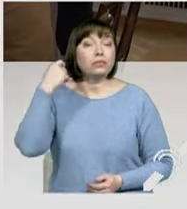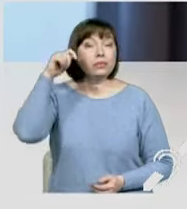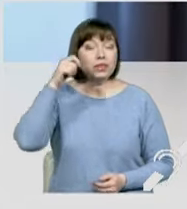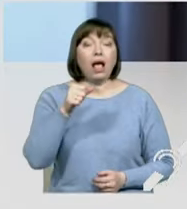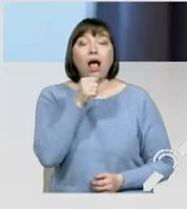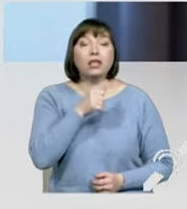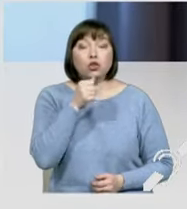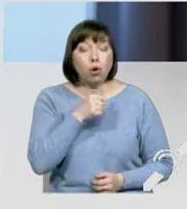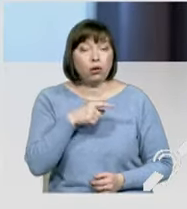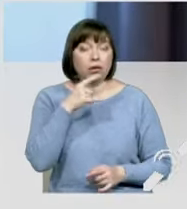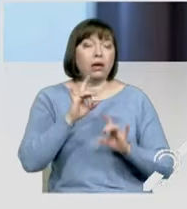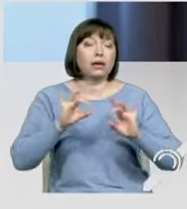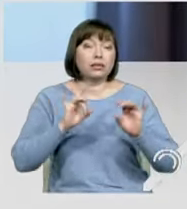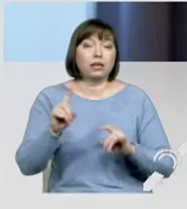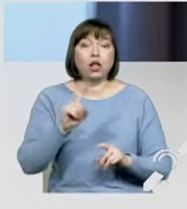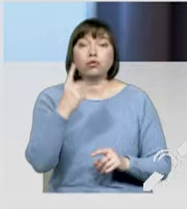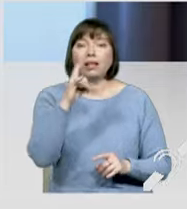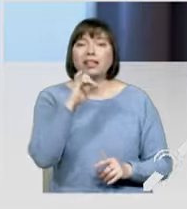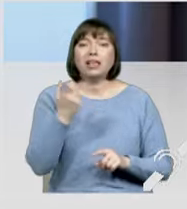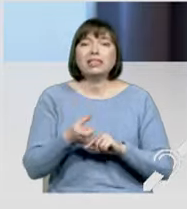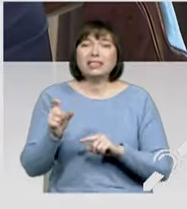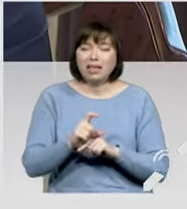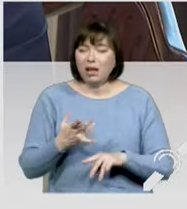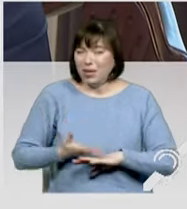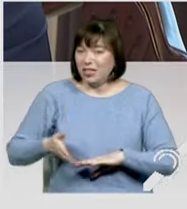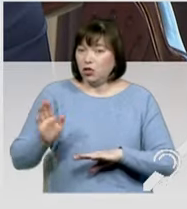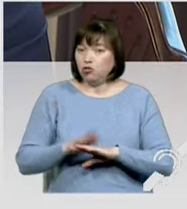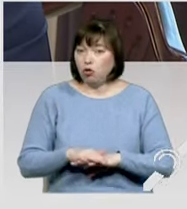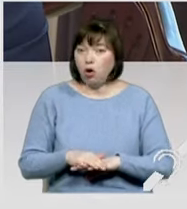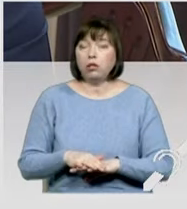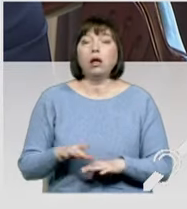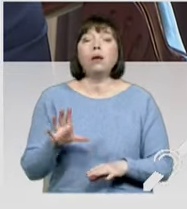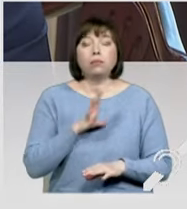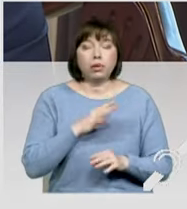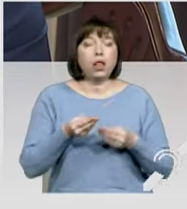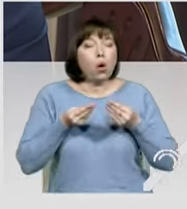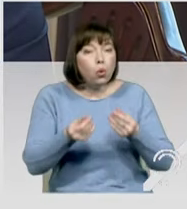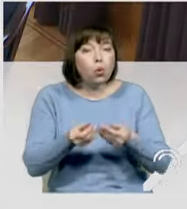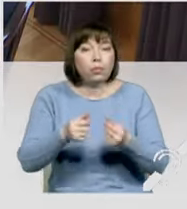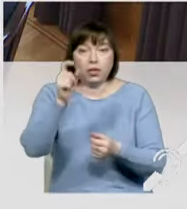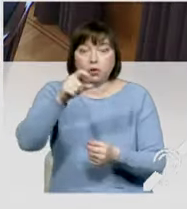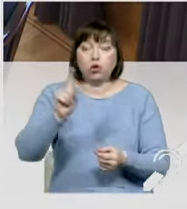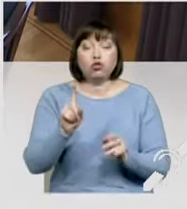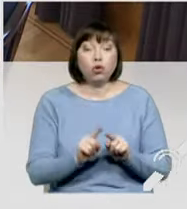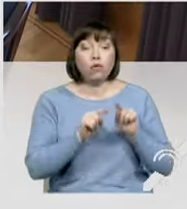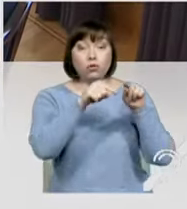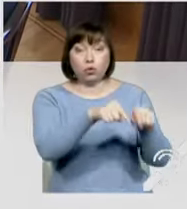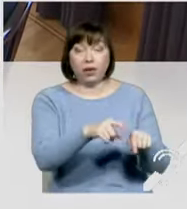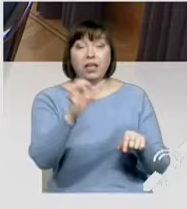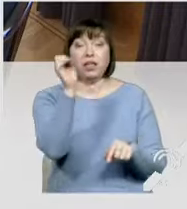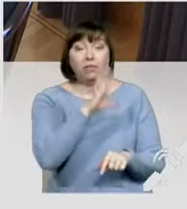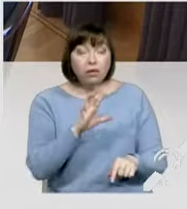Președintele Estoniei a mărturisit că una dintre cele mai grele misiuni a fost să-și convingă cetățenii că aderarea la